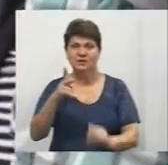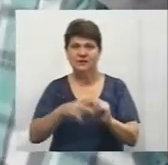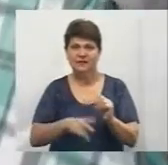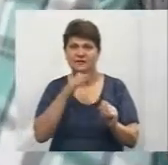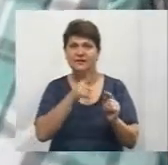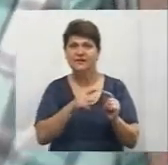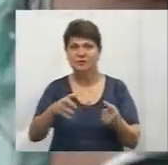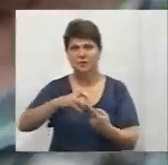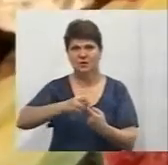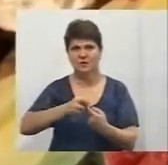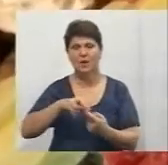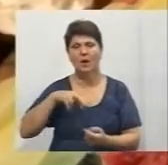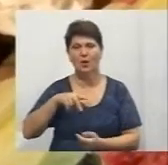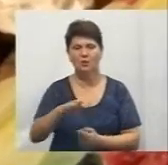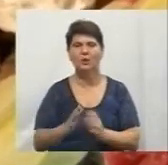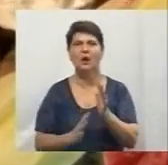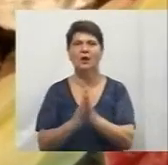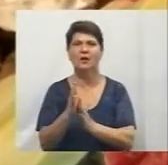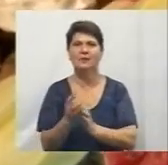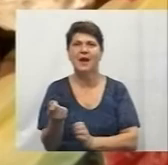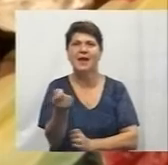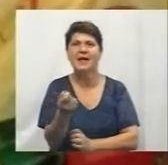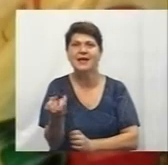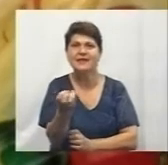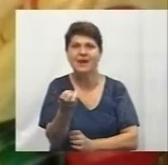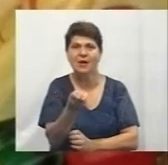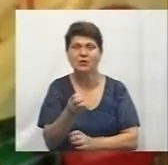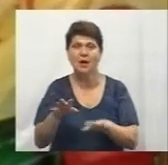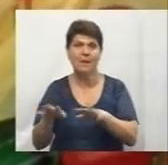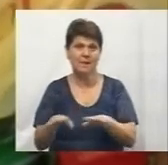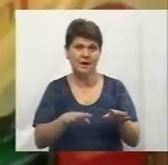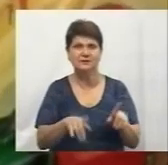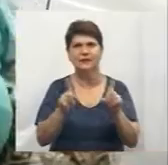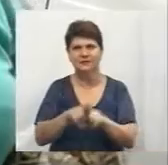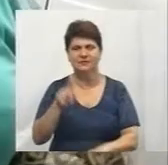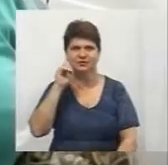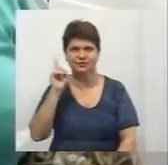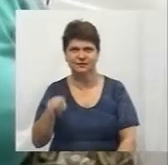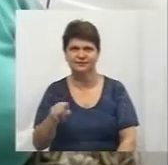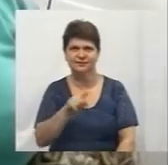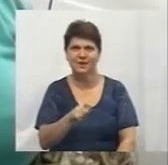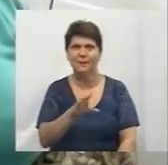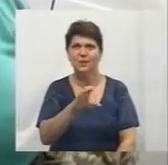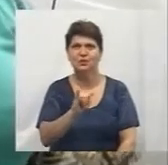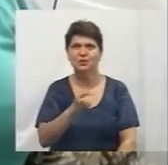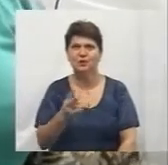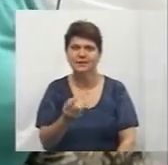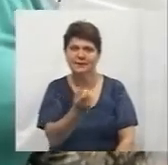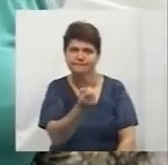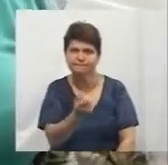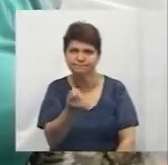сезону грибів каже, ходитиме до лісу по ягоди. Місця, де їх збирати, теж знає. Там сонечка почнеться, там ще щось